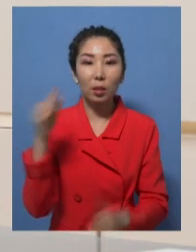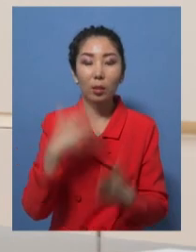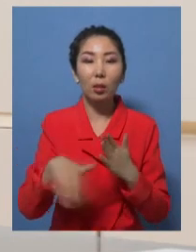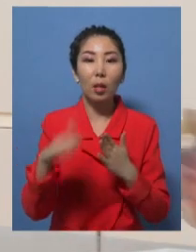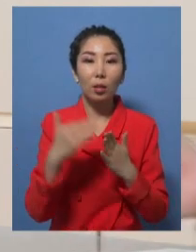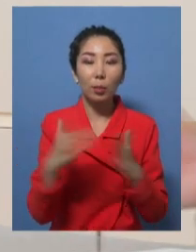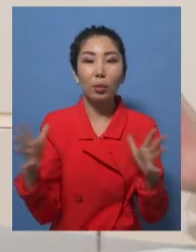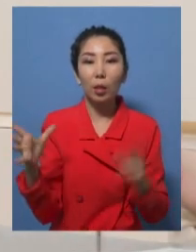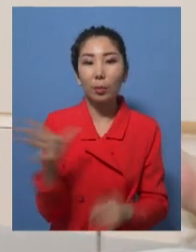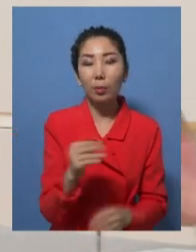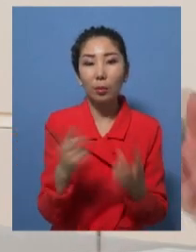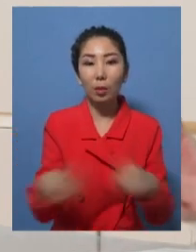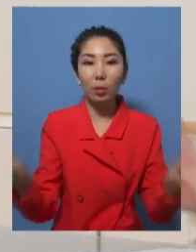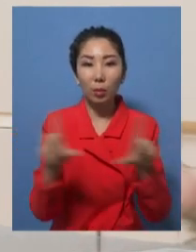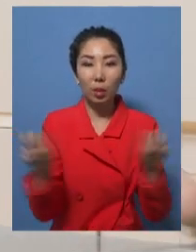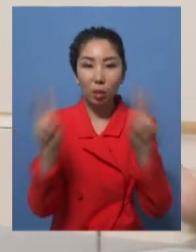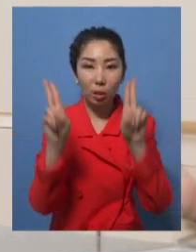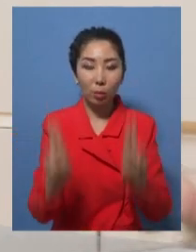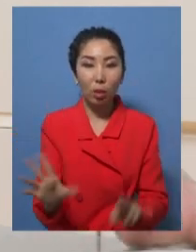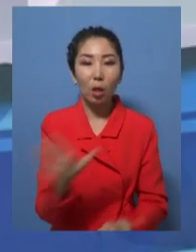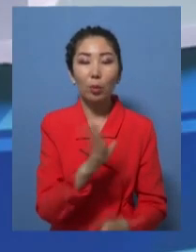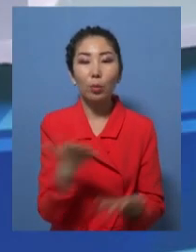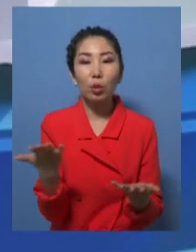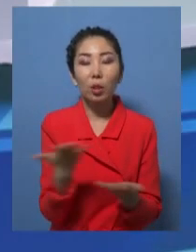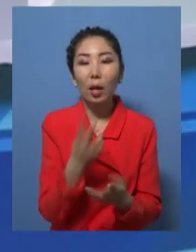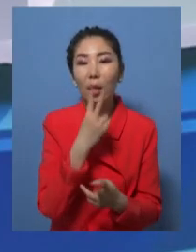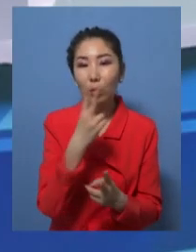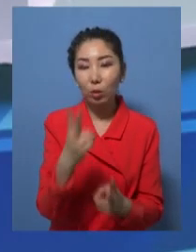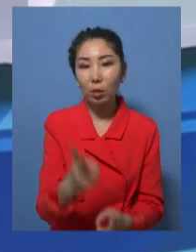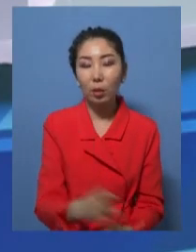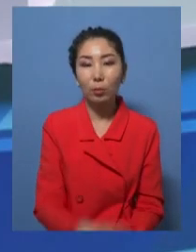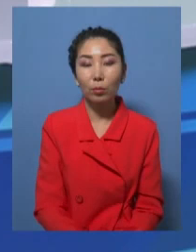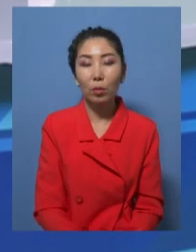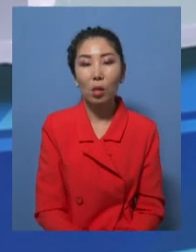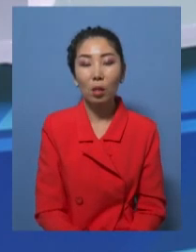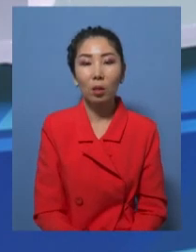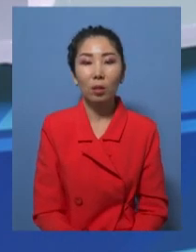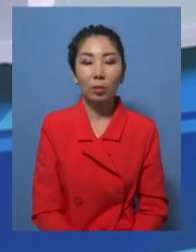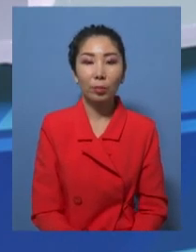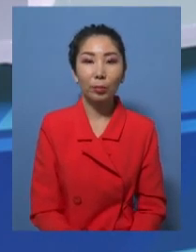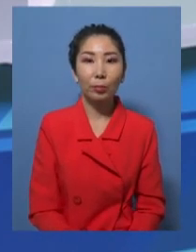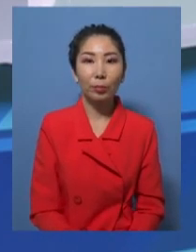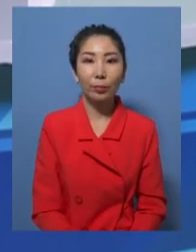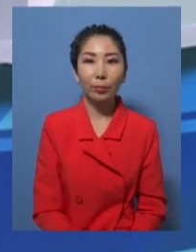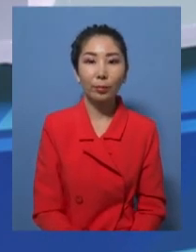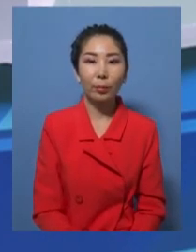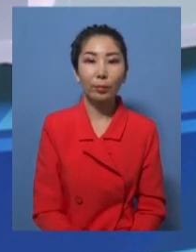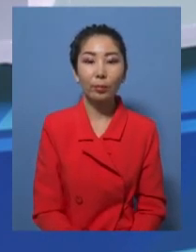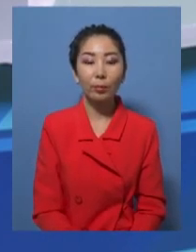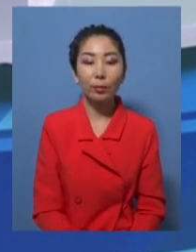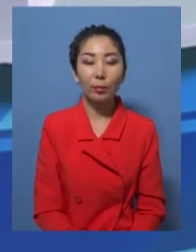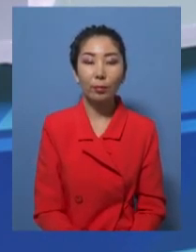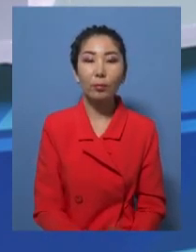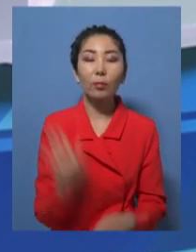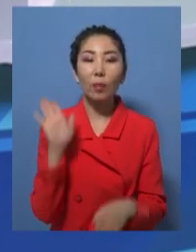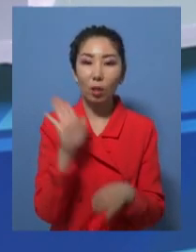өзгертіп. Жалпы мектептің өзінің ережесі болмай ма? Бұл ережеде қалай көрсетілген екен? Ережеде енді ол өздерінің жарғысы, ішкі